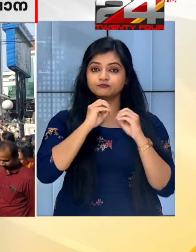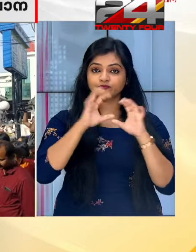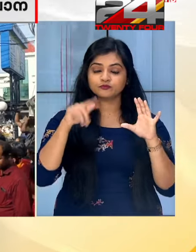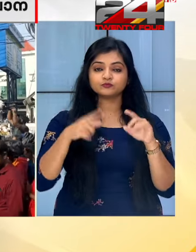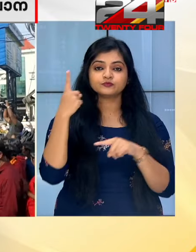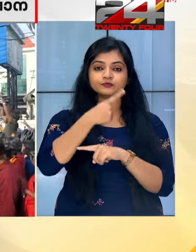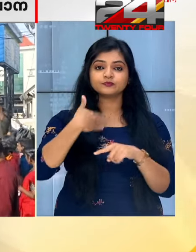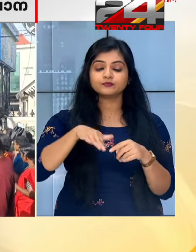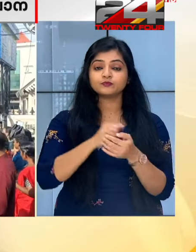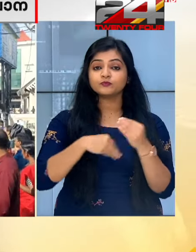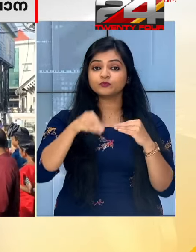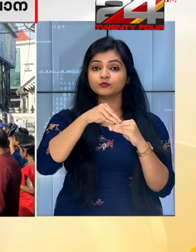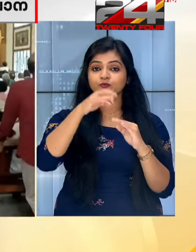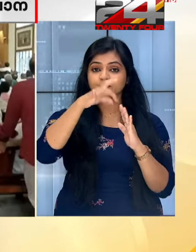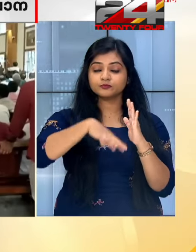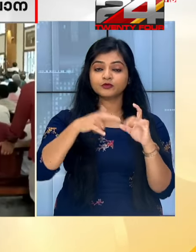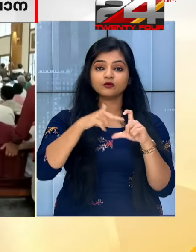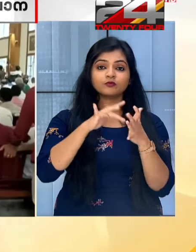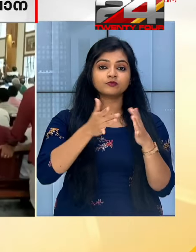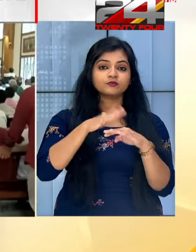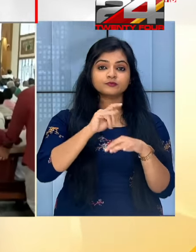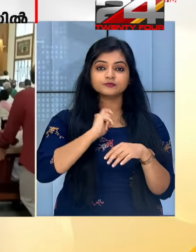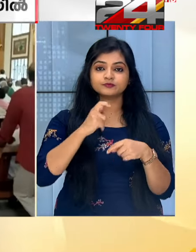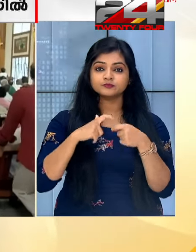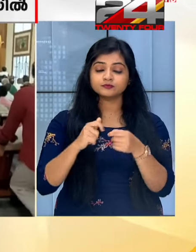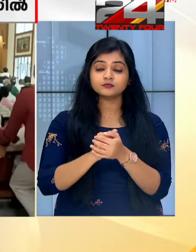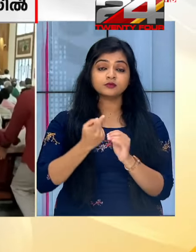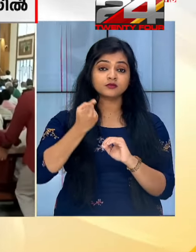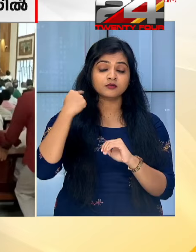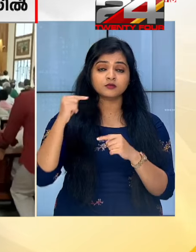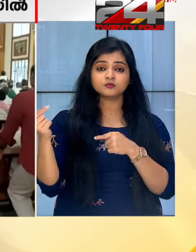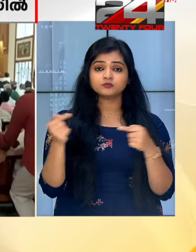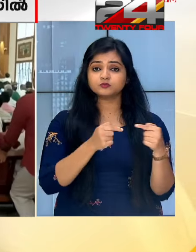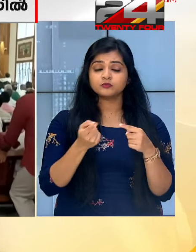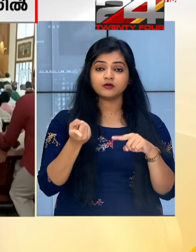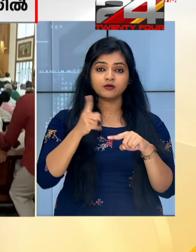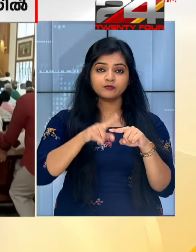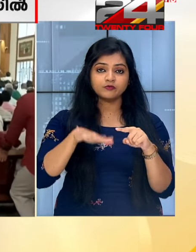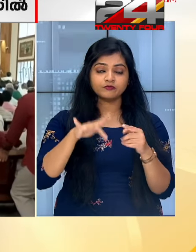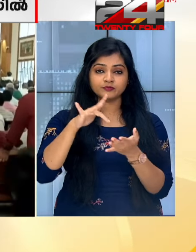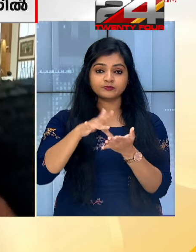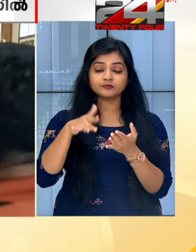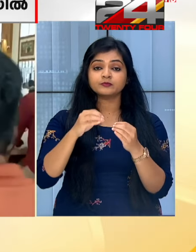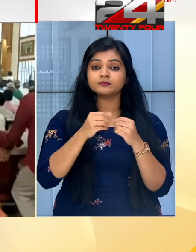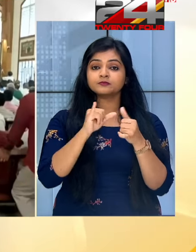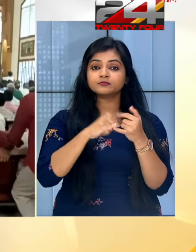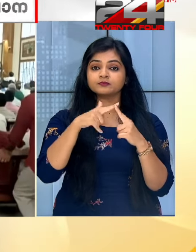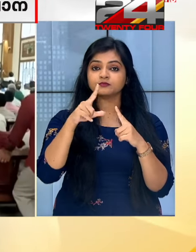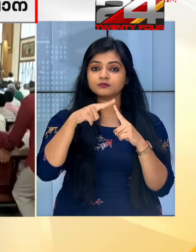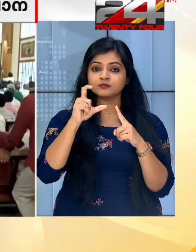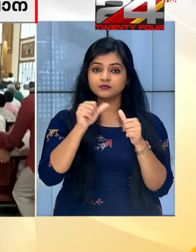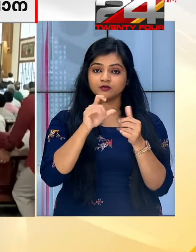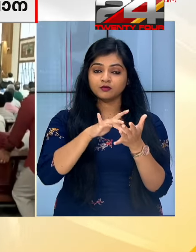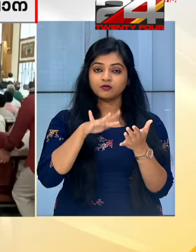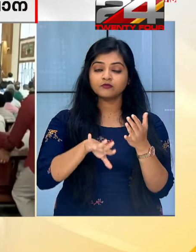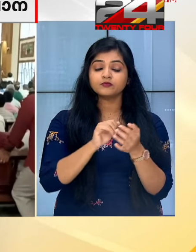ഇന്നുണ്ടാകും. സുദിഷ ധർമ്മൻ ചേരുന്നു കൊച്ചിയിൽ നിന്ന്. സുദിഷ, ഇന്നലെ വലിയ സംഘർഷ സാഹചര്യമുണ്ടായിരുന്നു അവിടെ ബസലിക്കയിൽ. ഇന്ന്